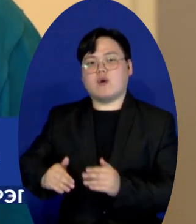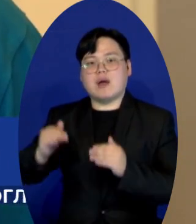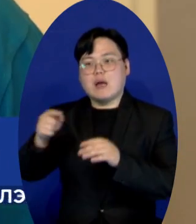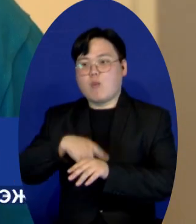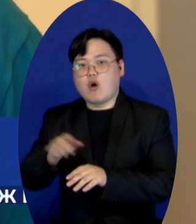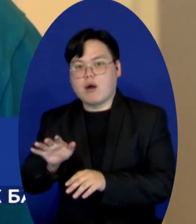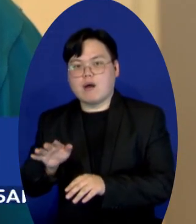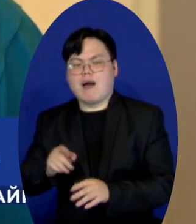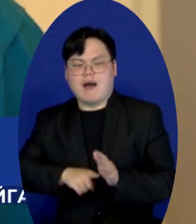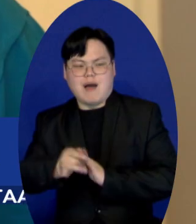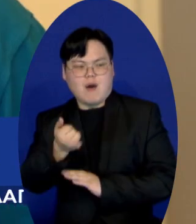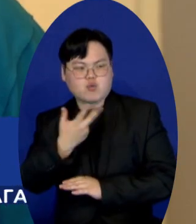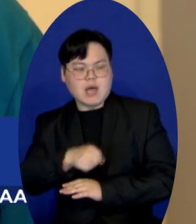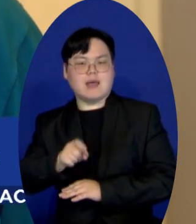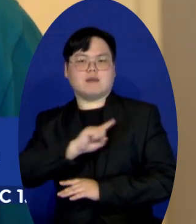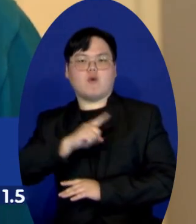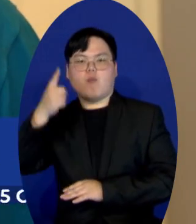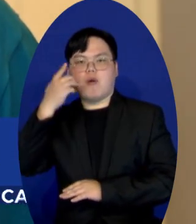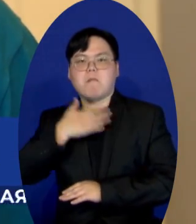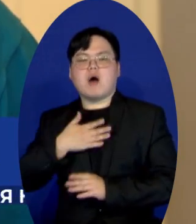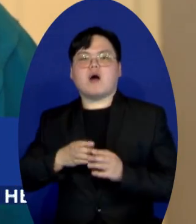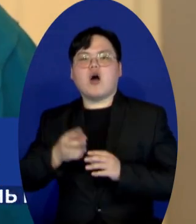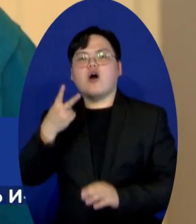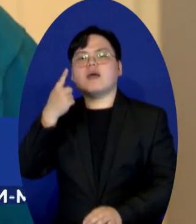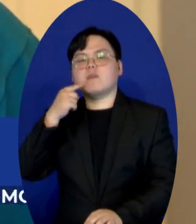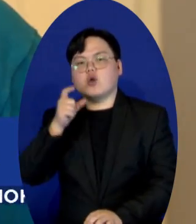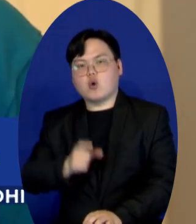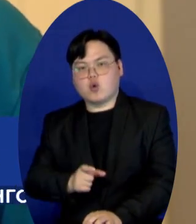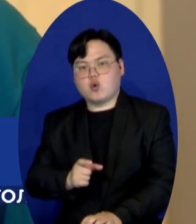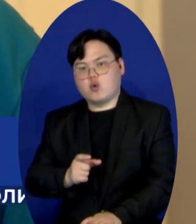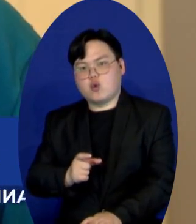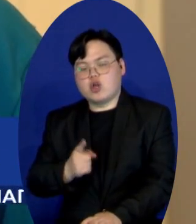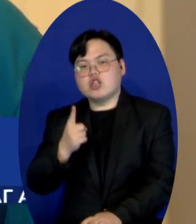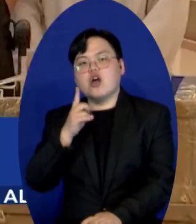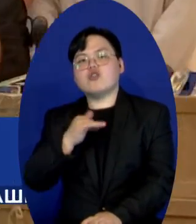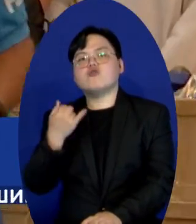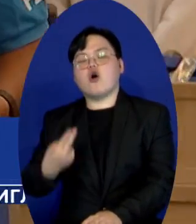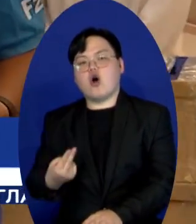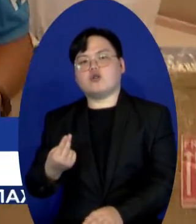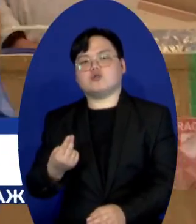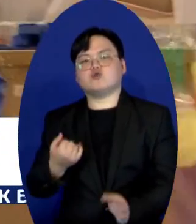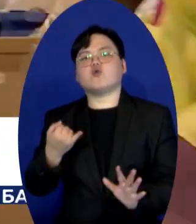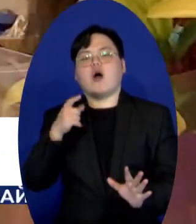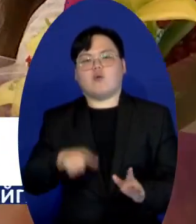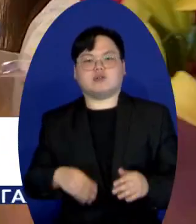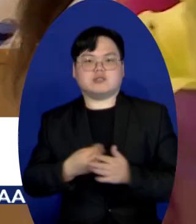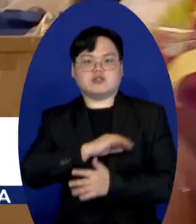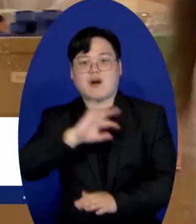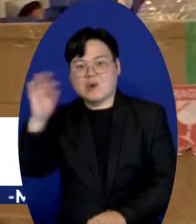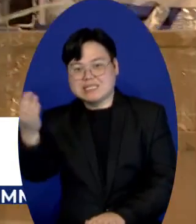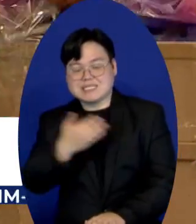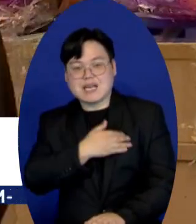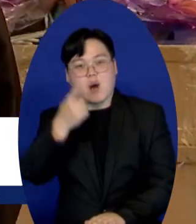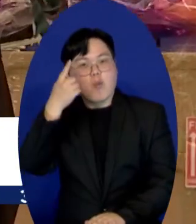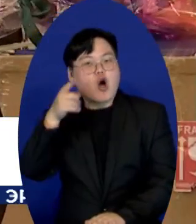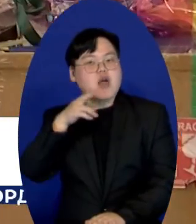зохиогдж байгаа энэ тэмцээнд манай Монгол улсын шигшээ хоёр эмэгтэй тамирч нэг нөөц тамирчинтай явсан. Саяын энэ тэмцээнд Монголын